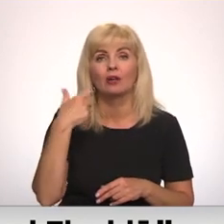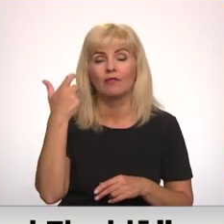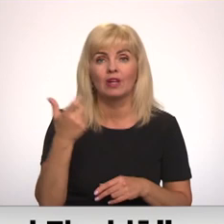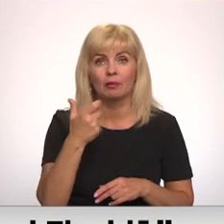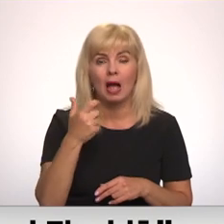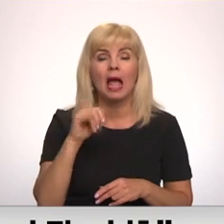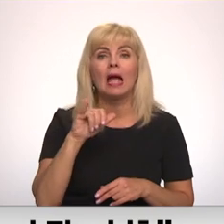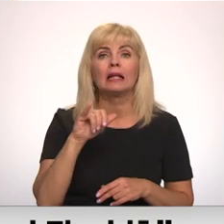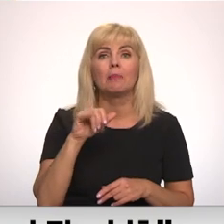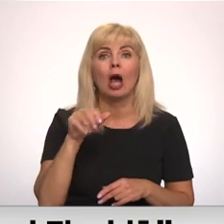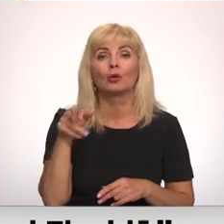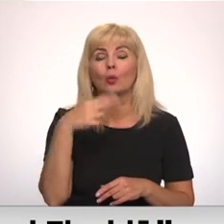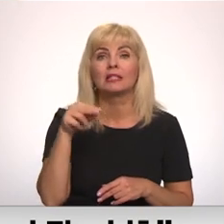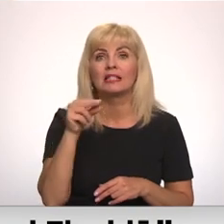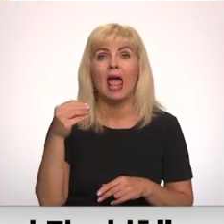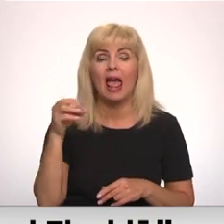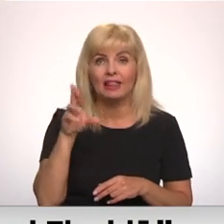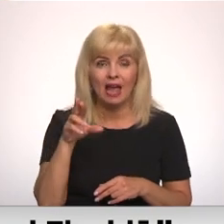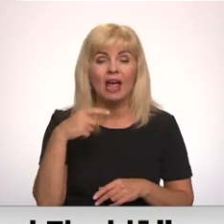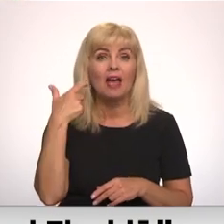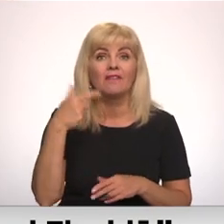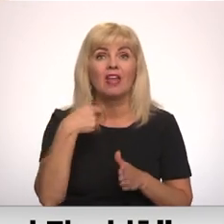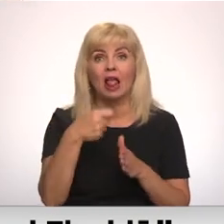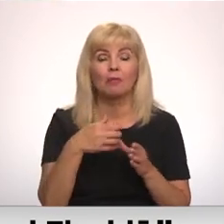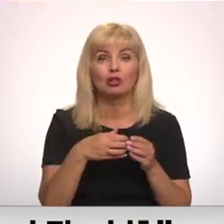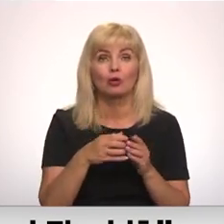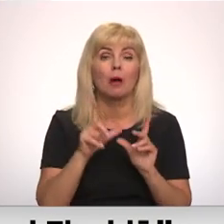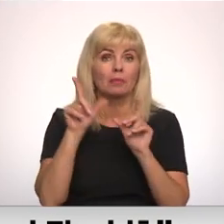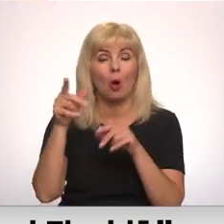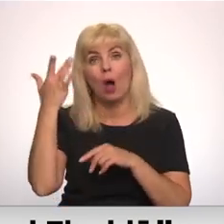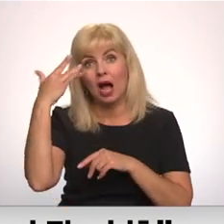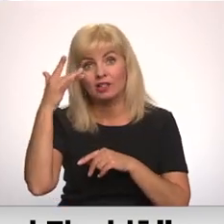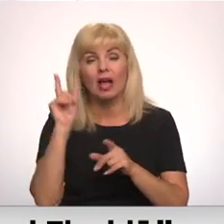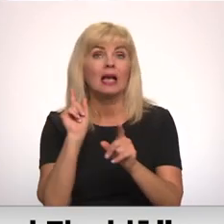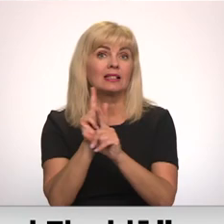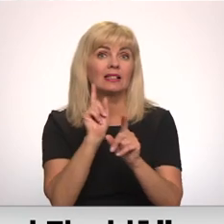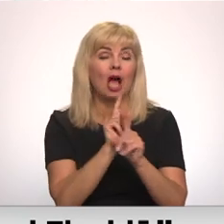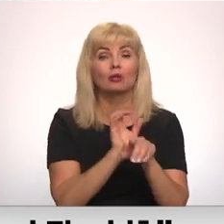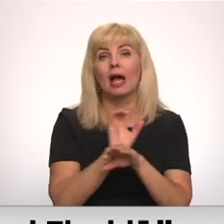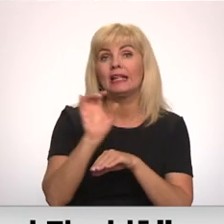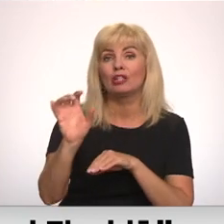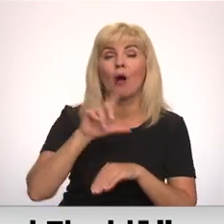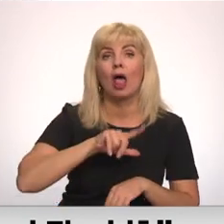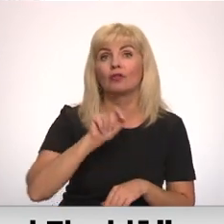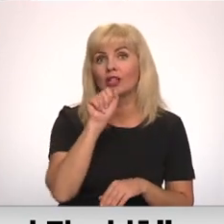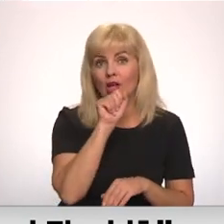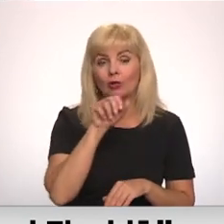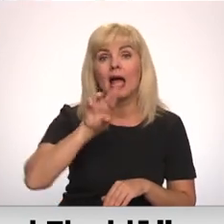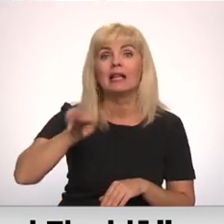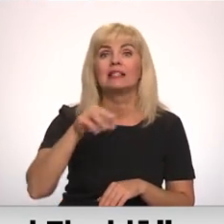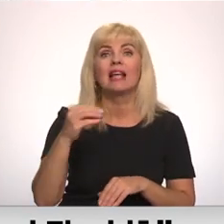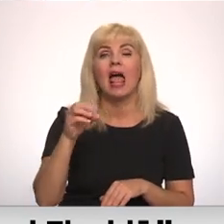Ilmāru Dzēni. Latvijas televīzijas filmēšanas grupa devās uz ASV, lai satiktu trindas latviešu dziedātāju Ilmāru Dzēni,